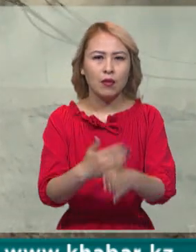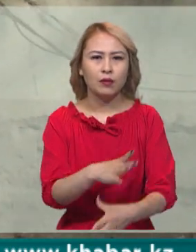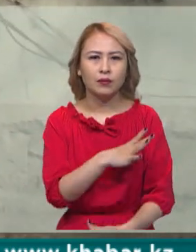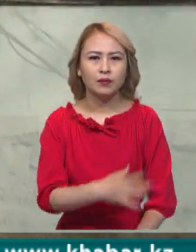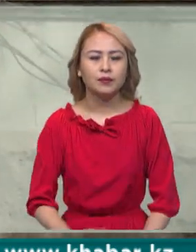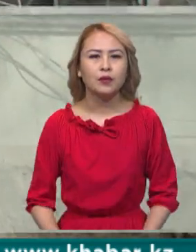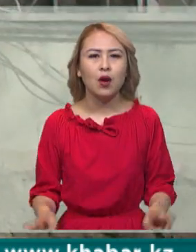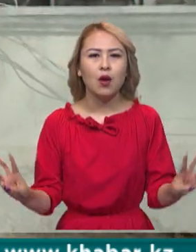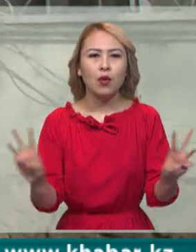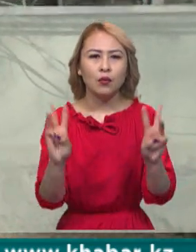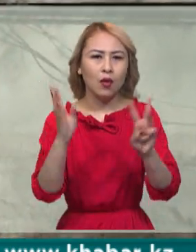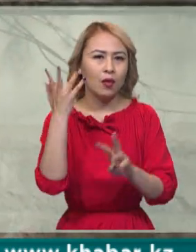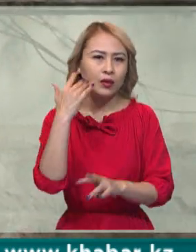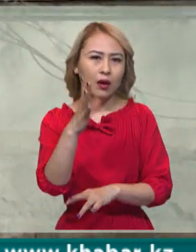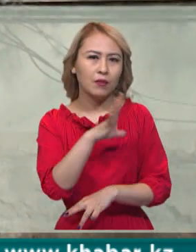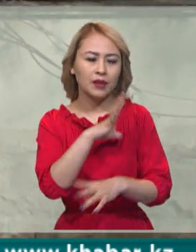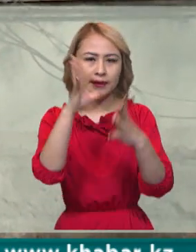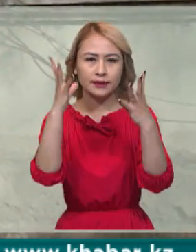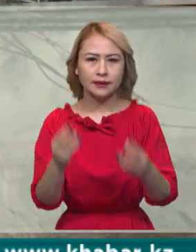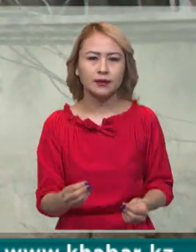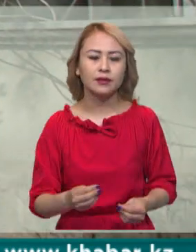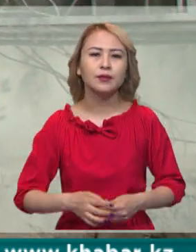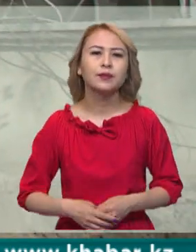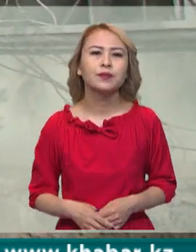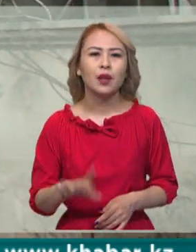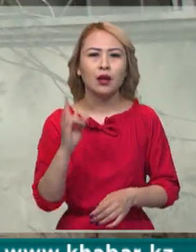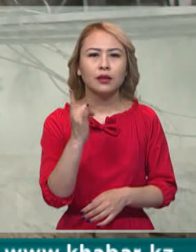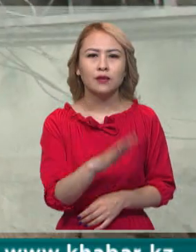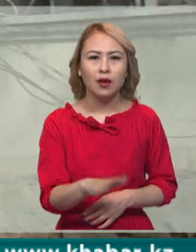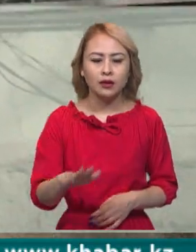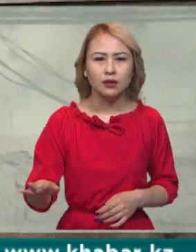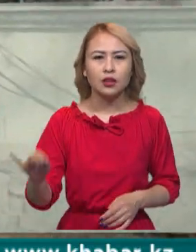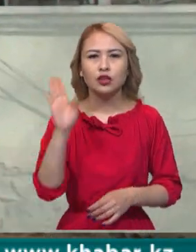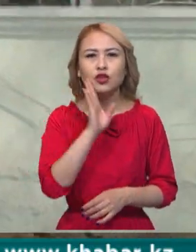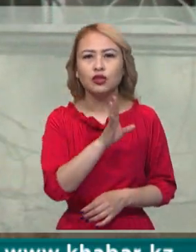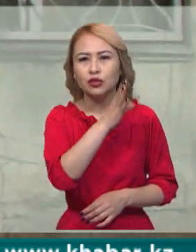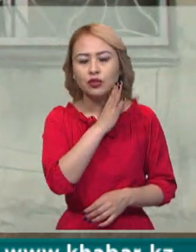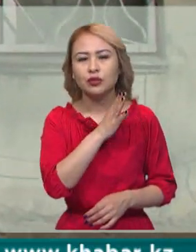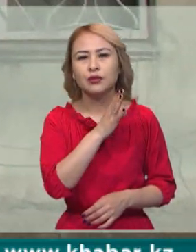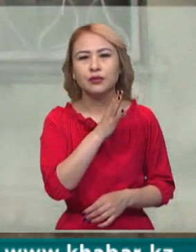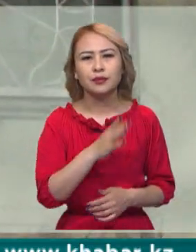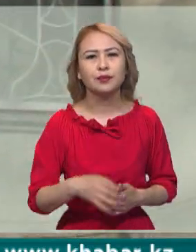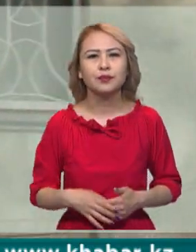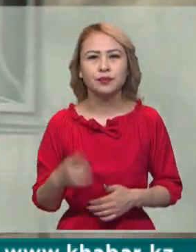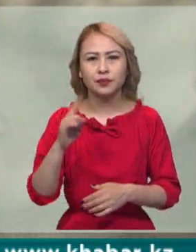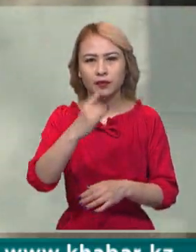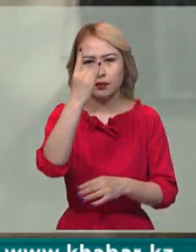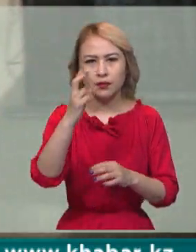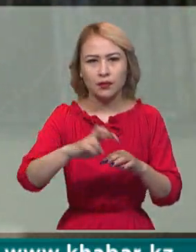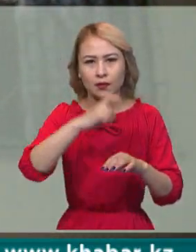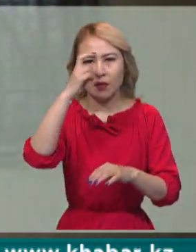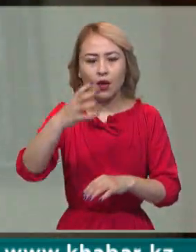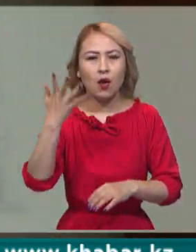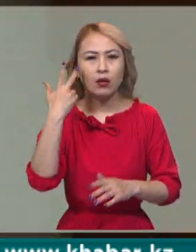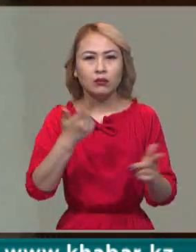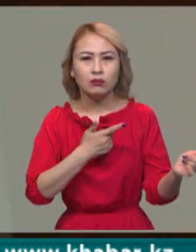Өрт болған күні осы жерге келген кезде кішкентай балалар мен әйелдер, әйел осы терезеден секірейін деп дайын